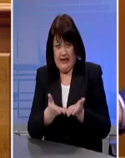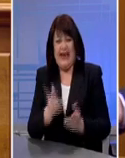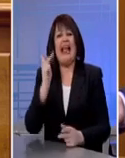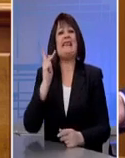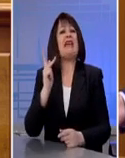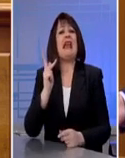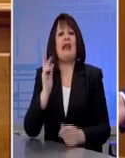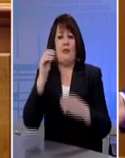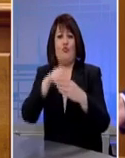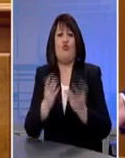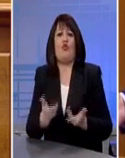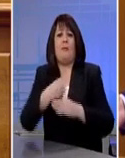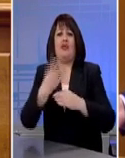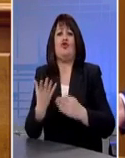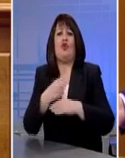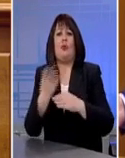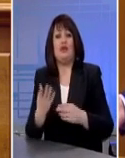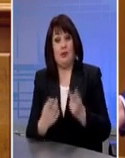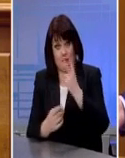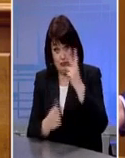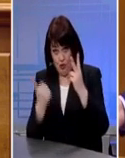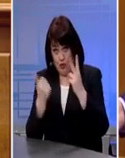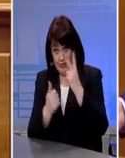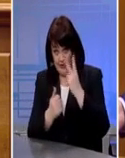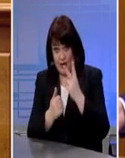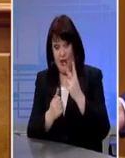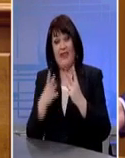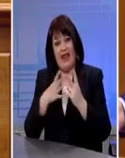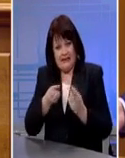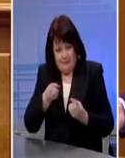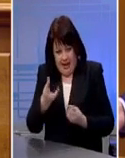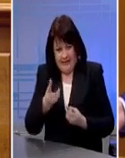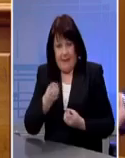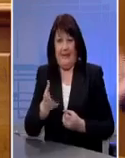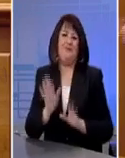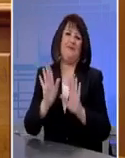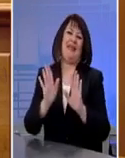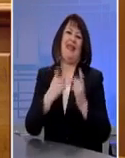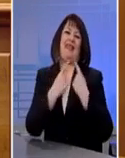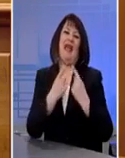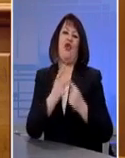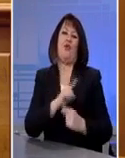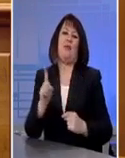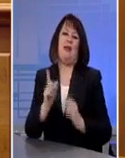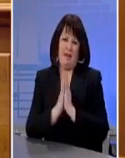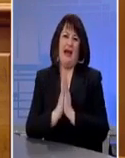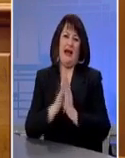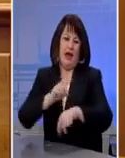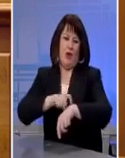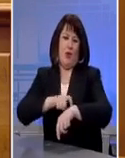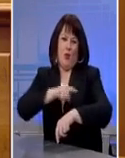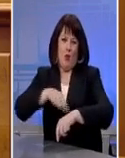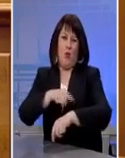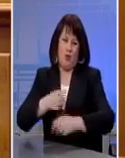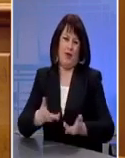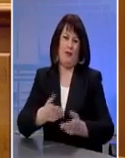Κατσέλη πού ήταν? Α, δύο είναι αυτοί. Θέλετε να μετρήσουμε? Μην κάνουμε διάλογο, σας παρακαλώ. Όπου και αν πάω, έχει περάσει και η ώρα. Όπου και αν πάω